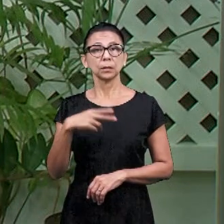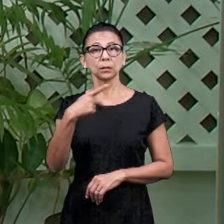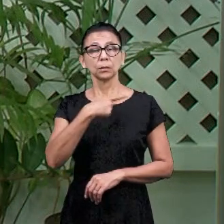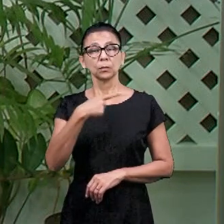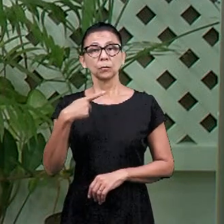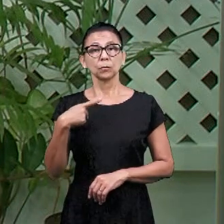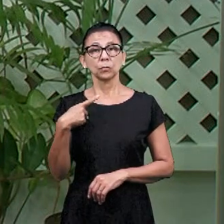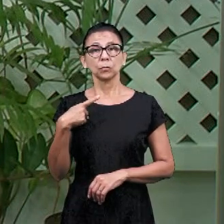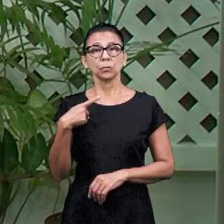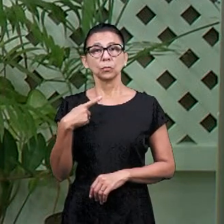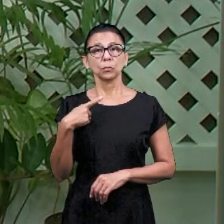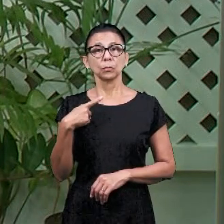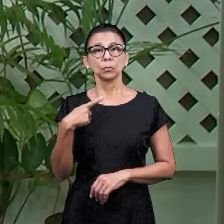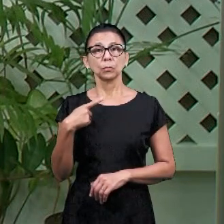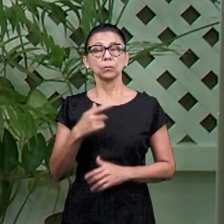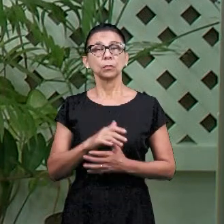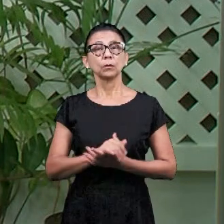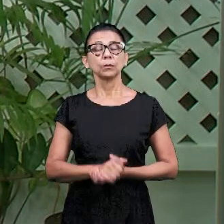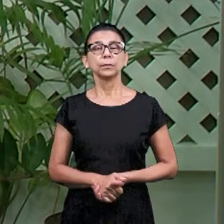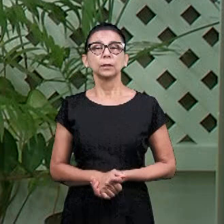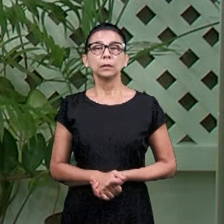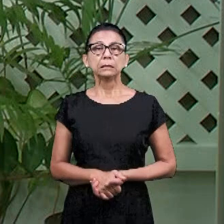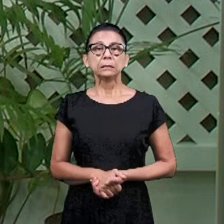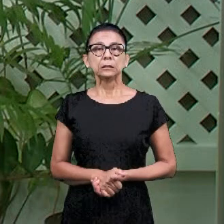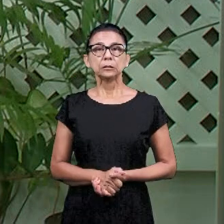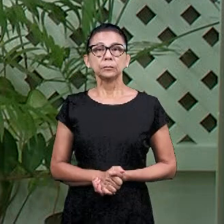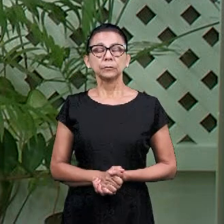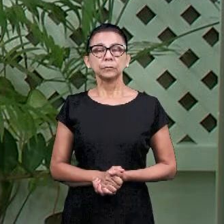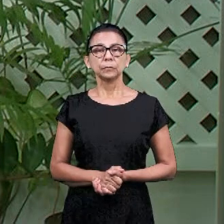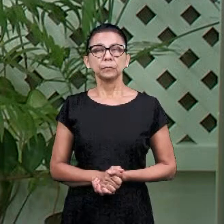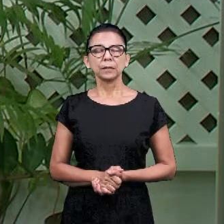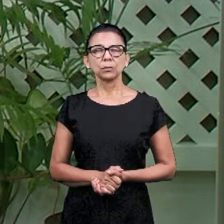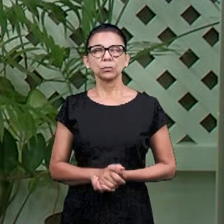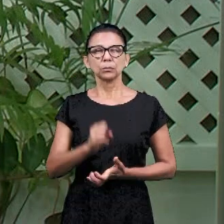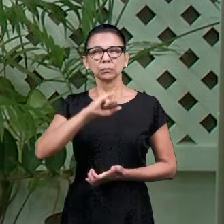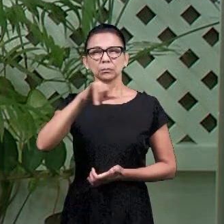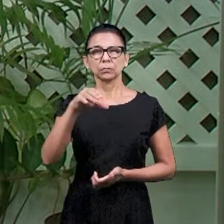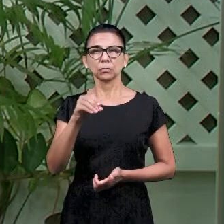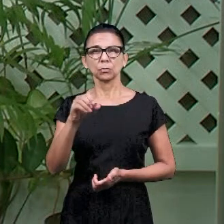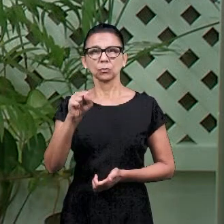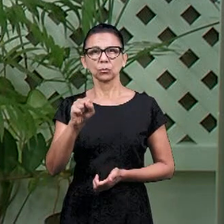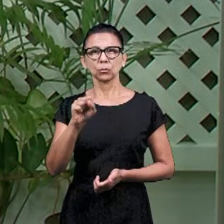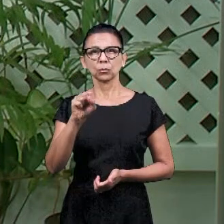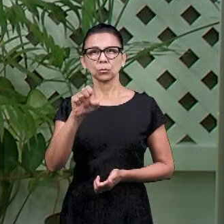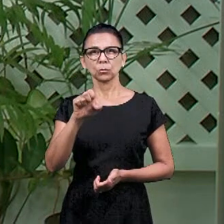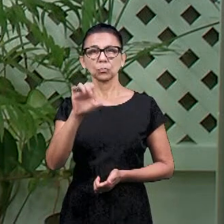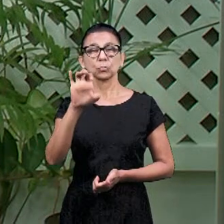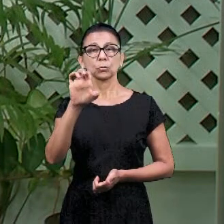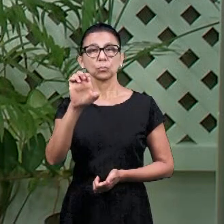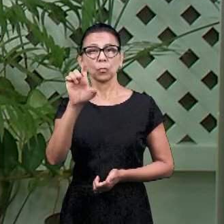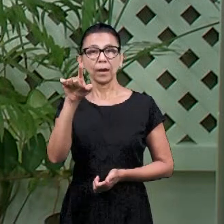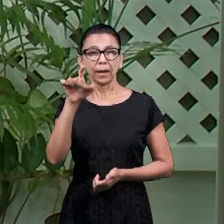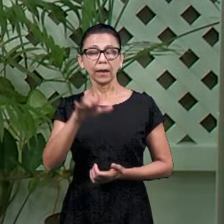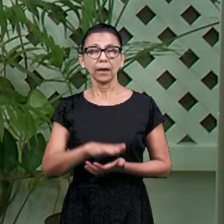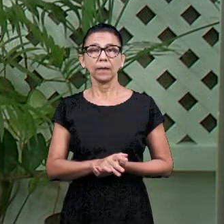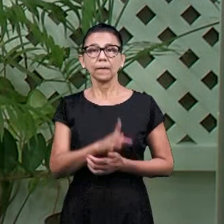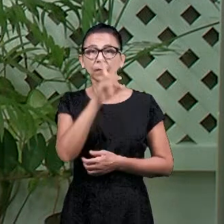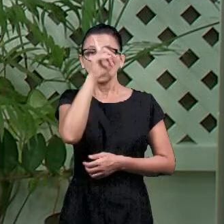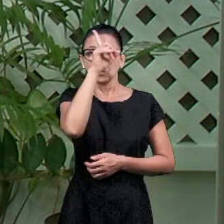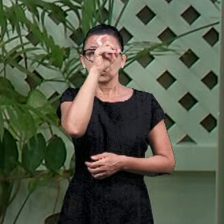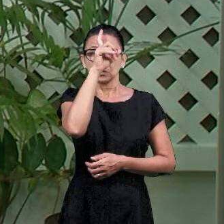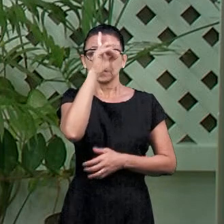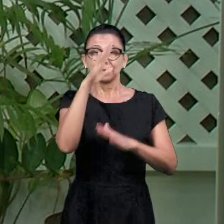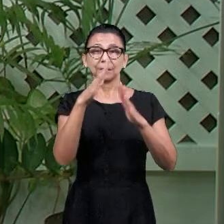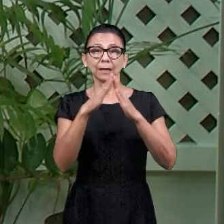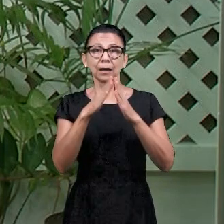famille du pasteur Josué se trouve hospitalisée. Et lui et son épouse, Thaïs, ses enfants aussi, ses